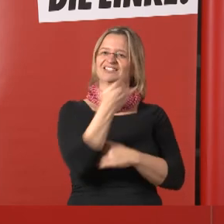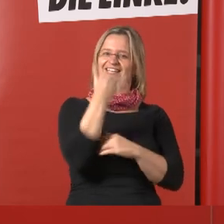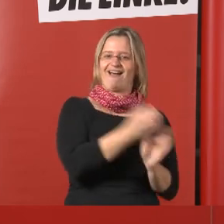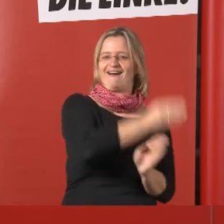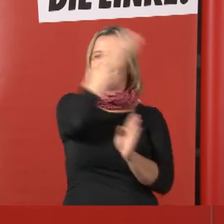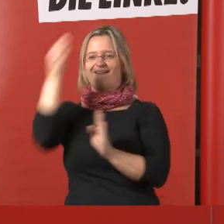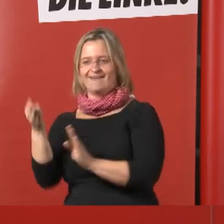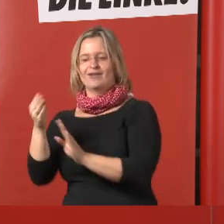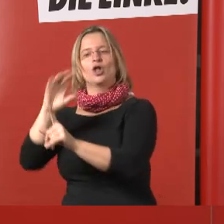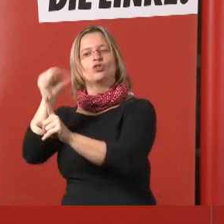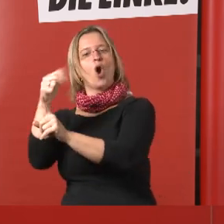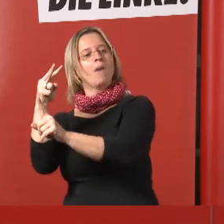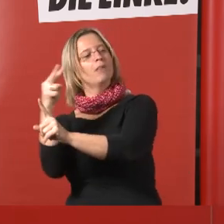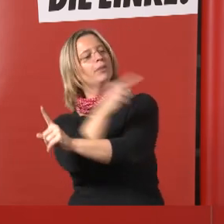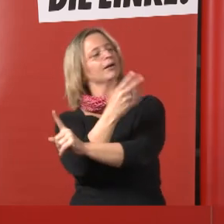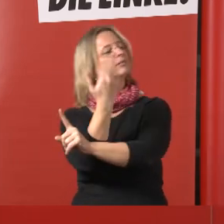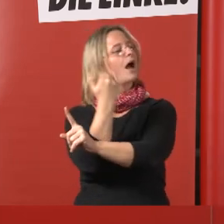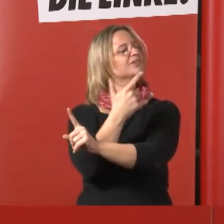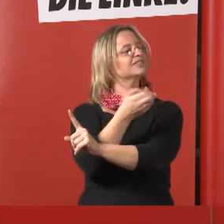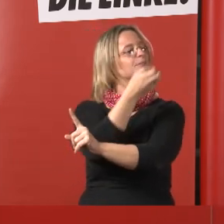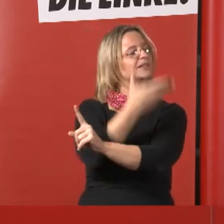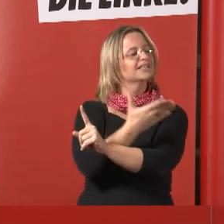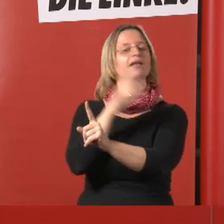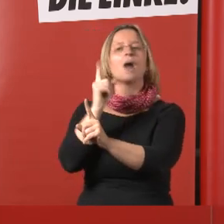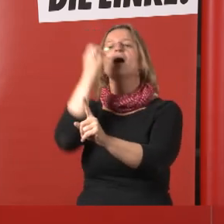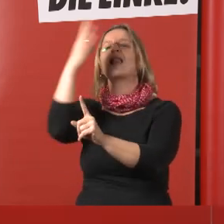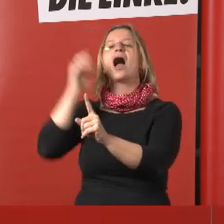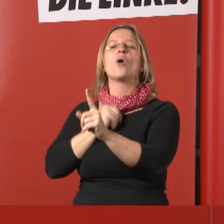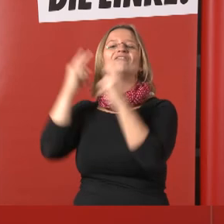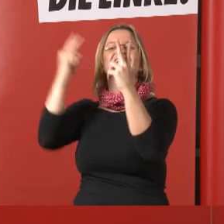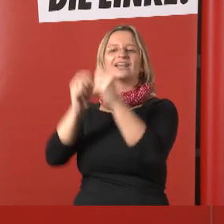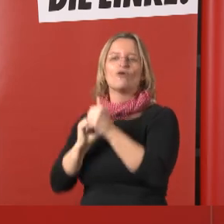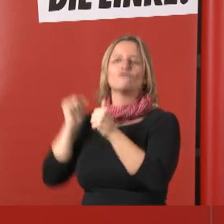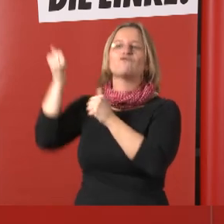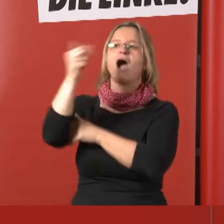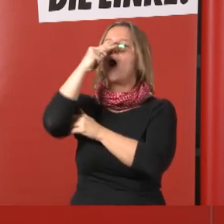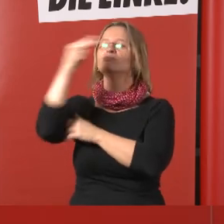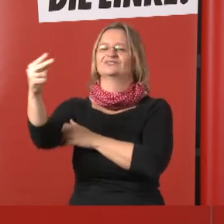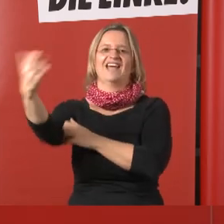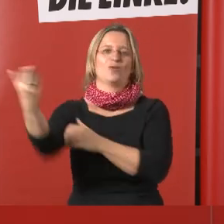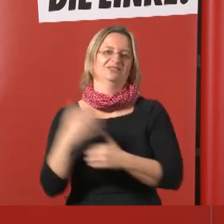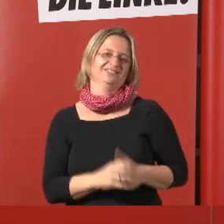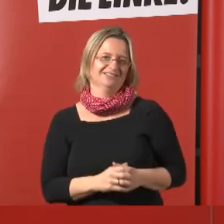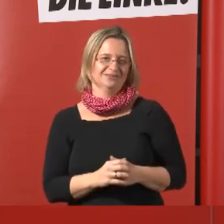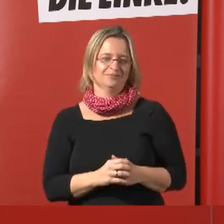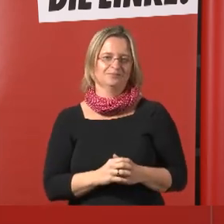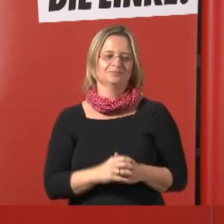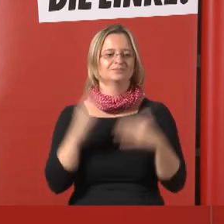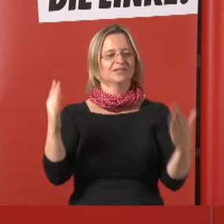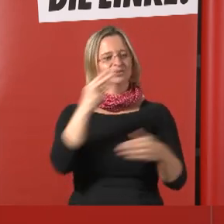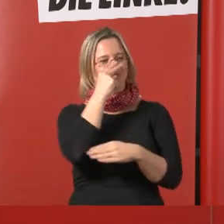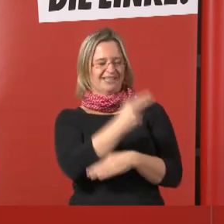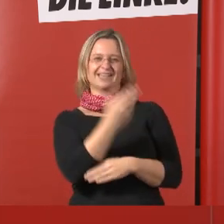Herbst 89, dem Wendeherbst. Diese Erklärung bestand zum einen aus einem Blick zurück, aber auch aus einem Blick nach vorn.